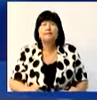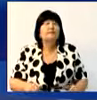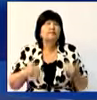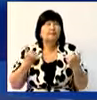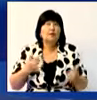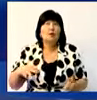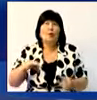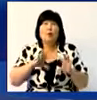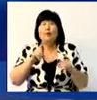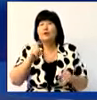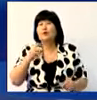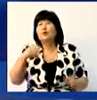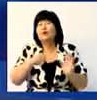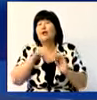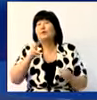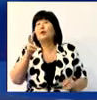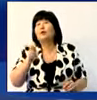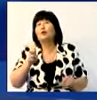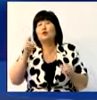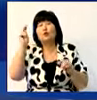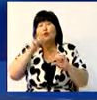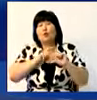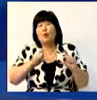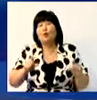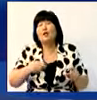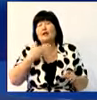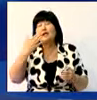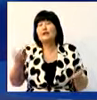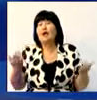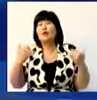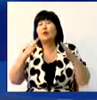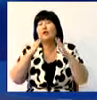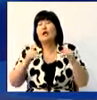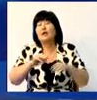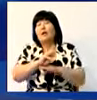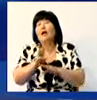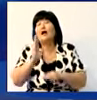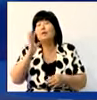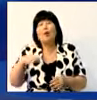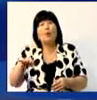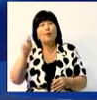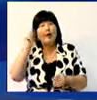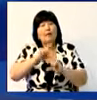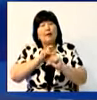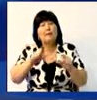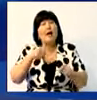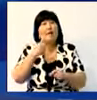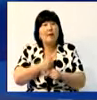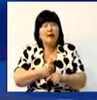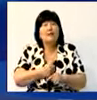Биыл облыс бойынша 136200 оқушы жазғы тынығу лагерлерінде демалыспен қамтылмақ. Бұл туралы облыстық білім басқармасының